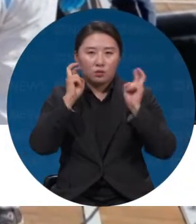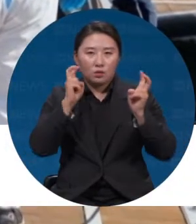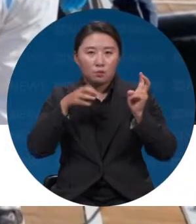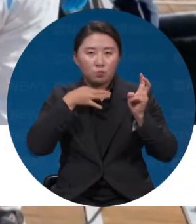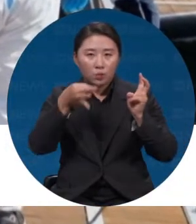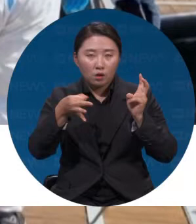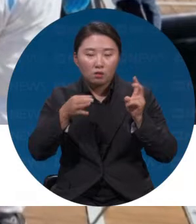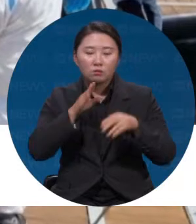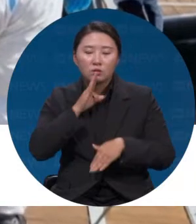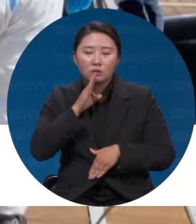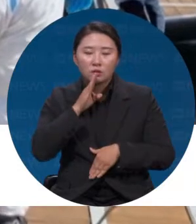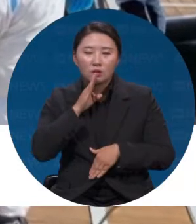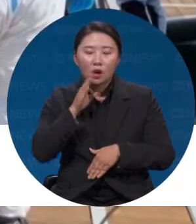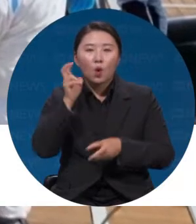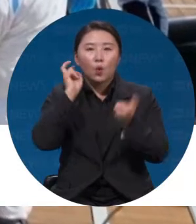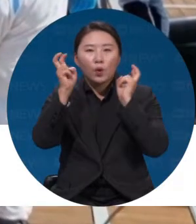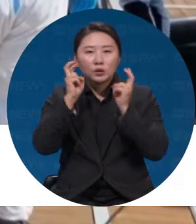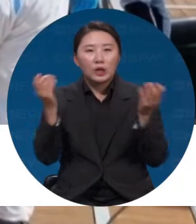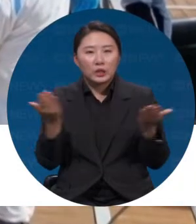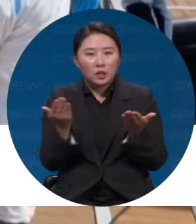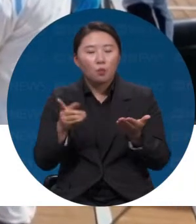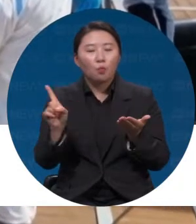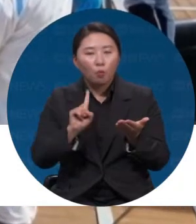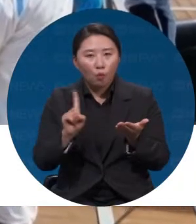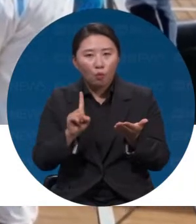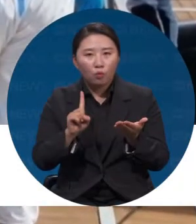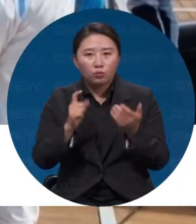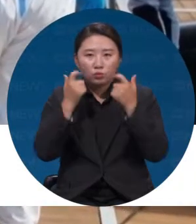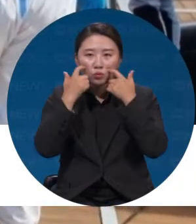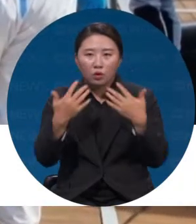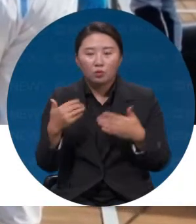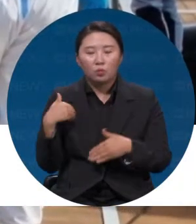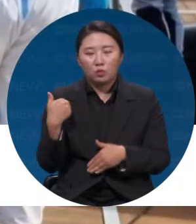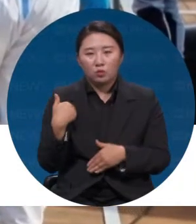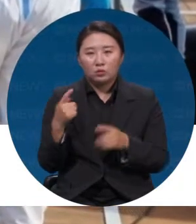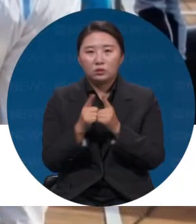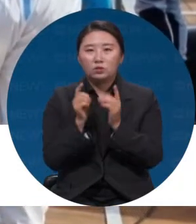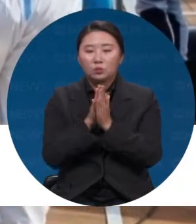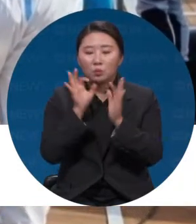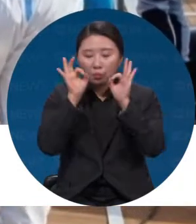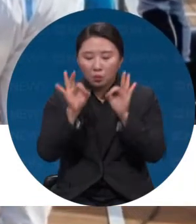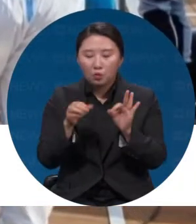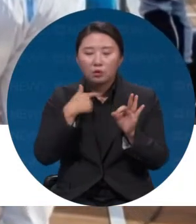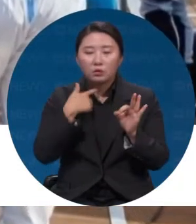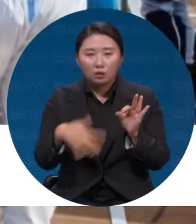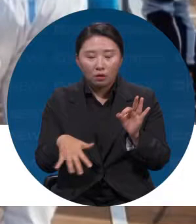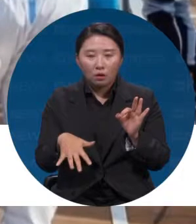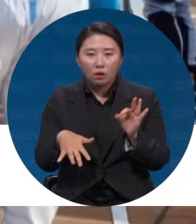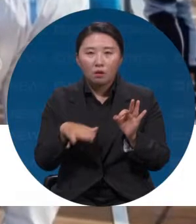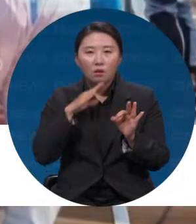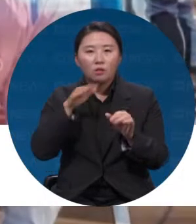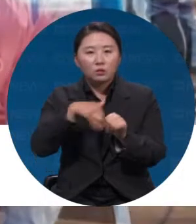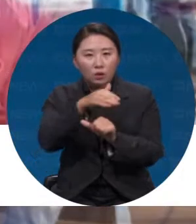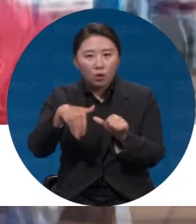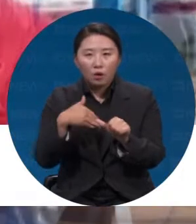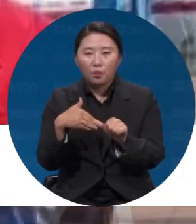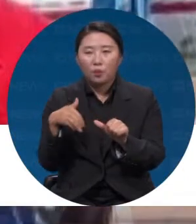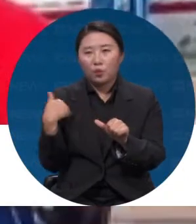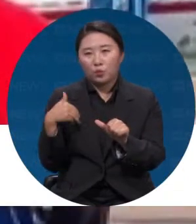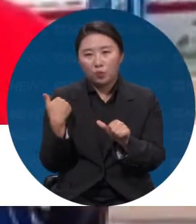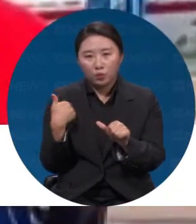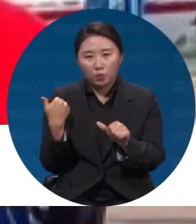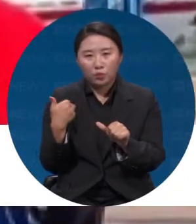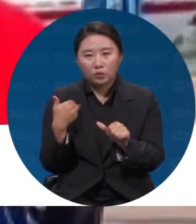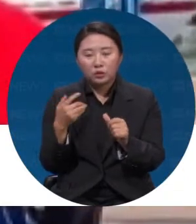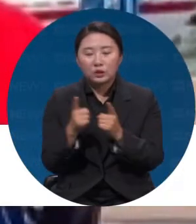실제 어학 회사가 어떤 일을 하는지 뭐 직접 보지도 않고 실제 현장에 뭔 어떤지도 부처럼